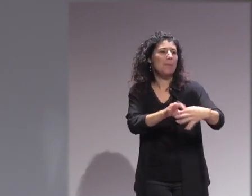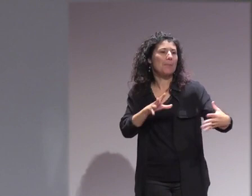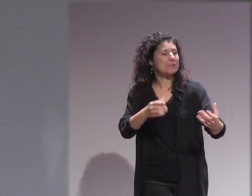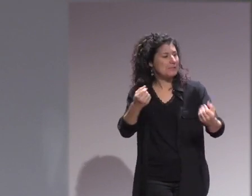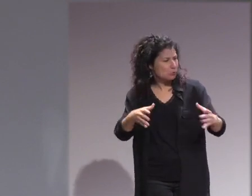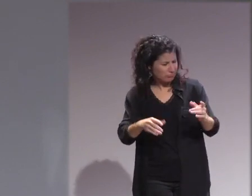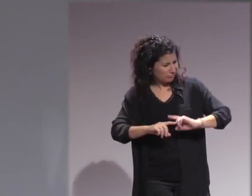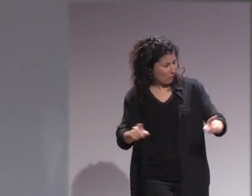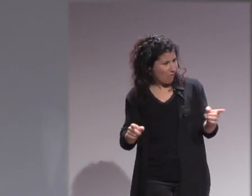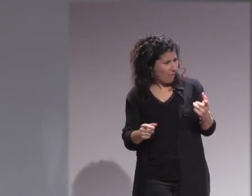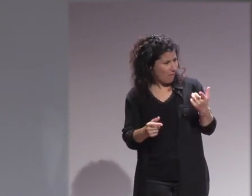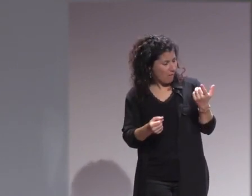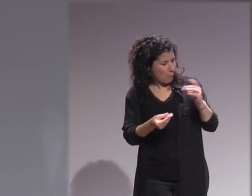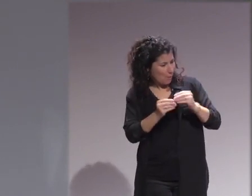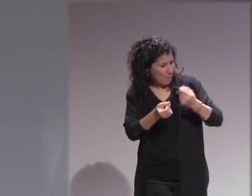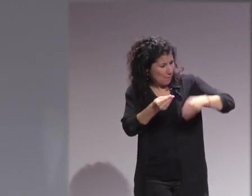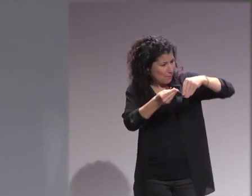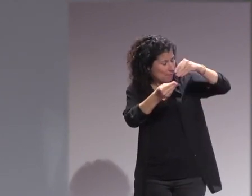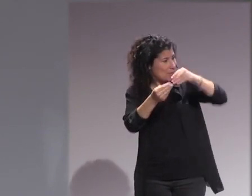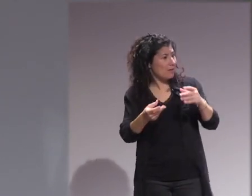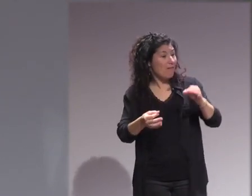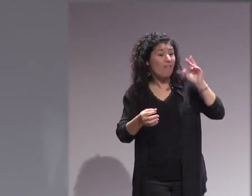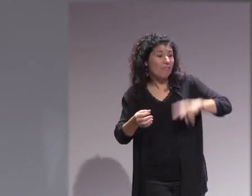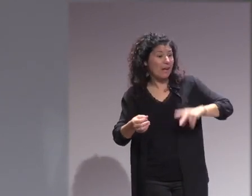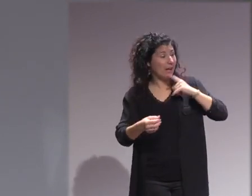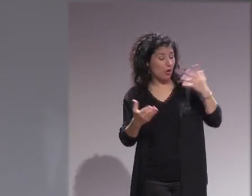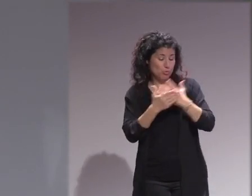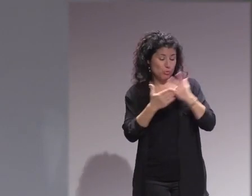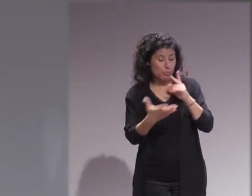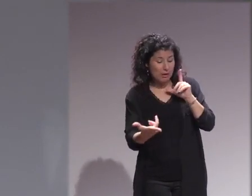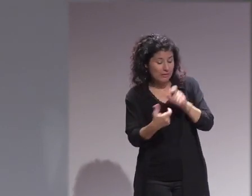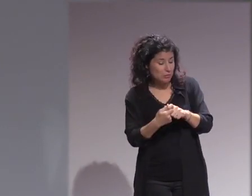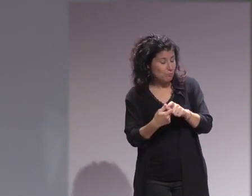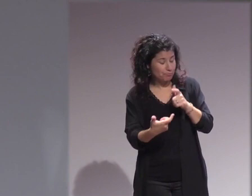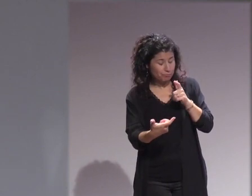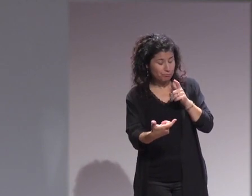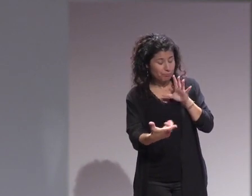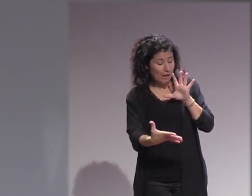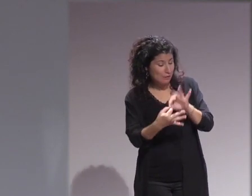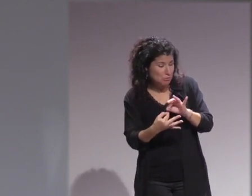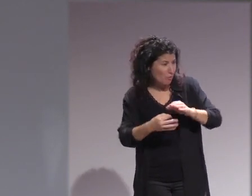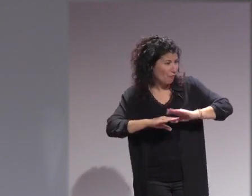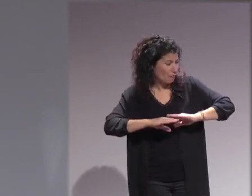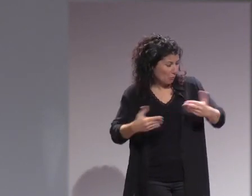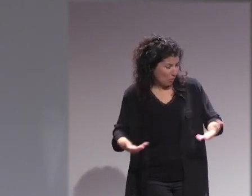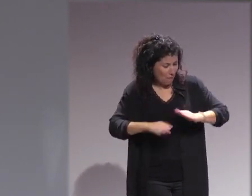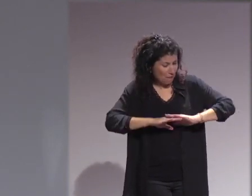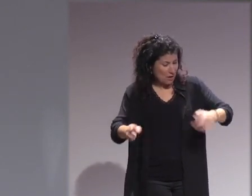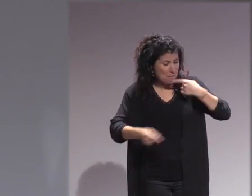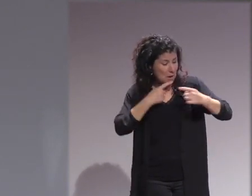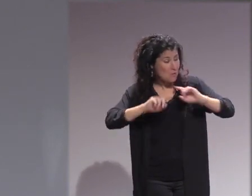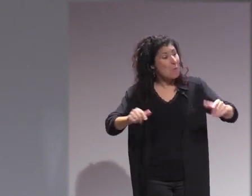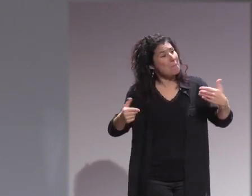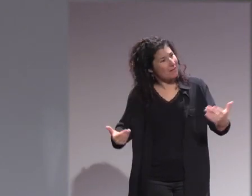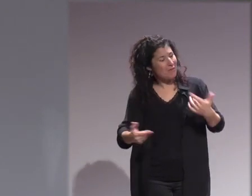jusqu'à dire que la question des troubles de l'attachement ayant quasiment disparu du débat public, avec l'arrivée des personnes adoptées adultes dans le